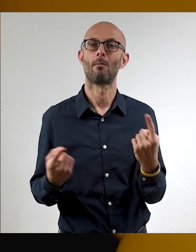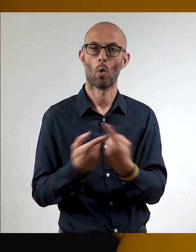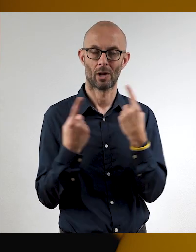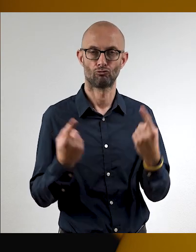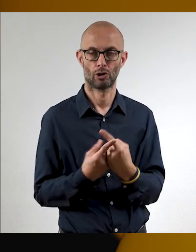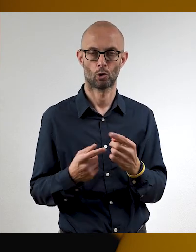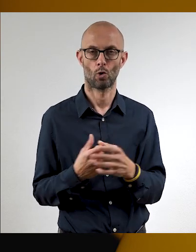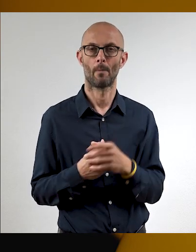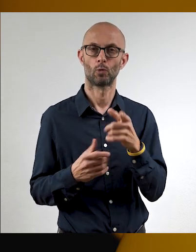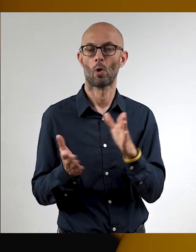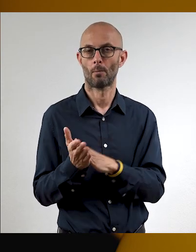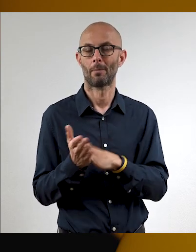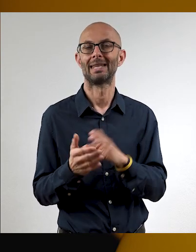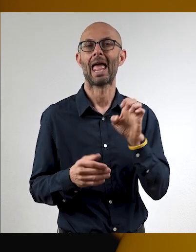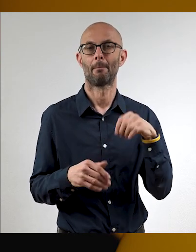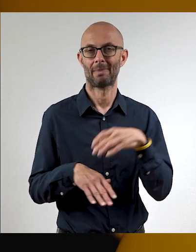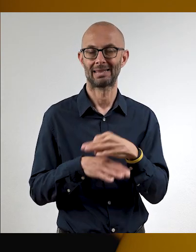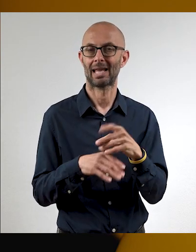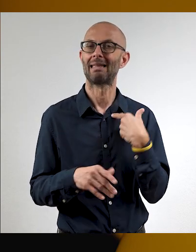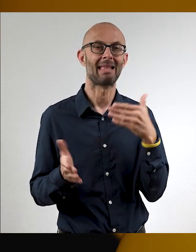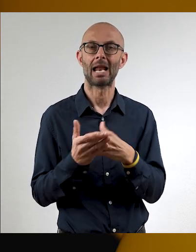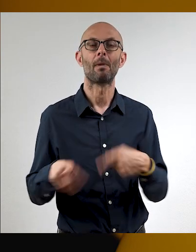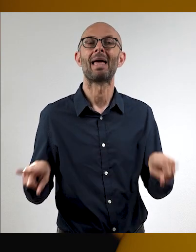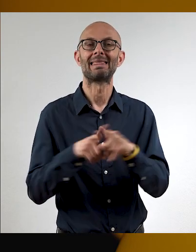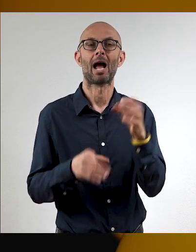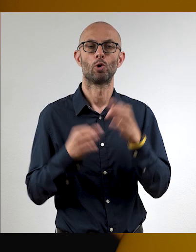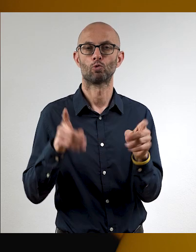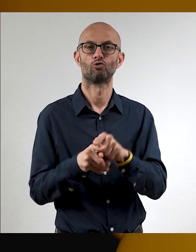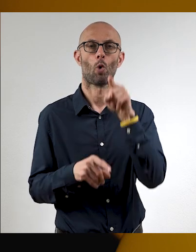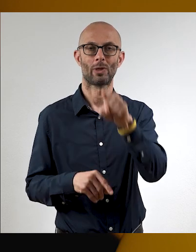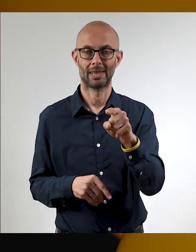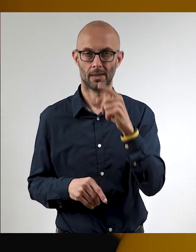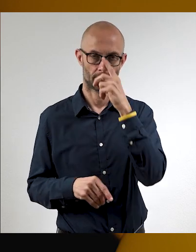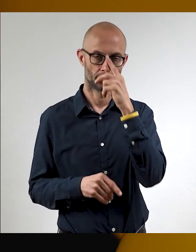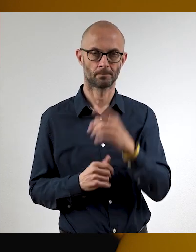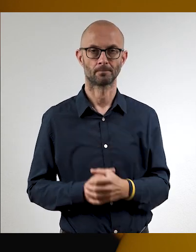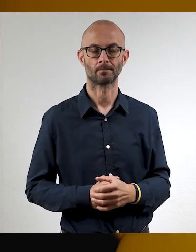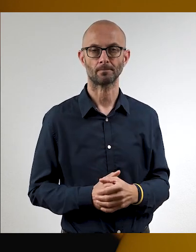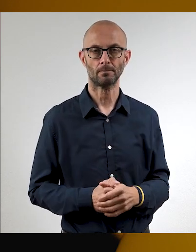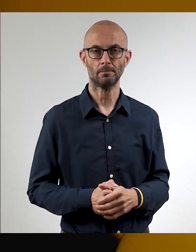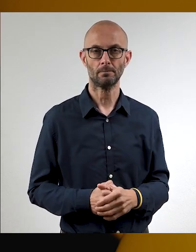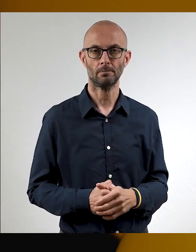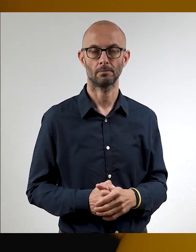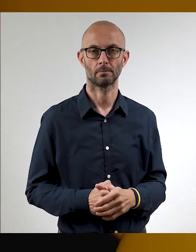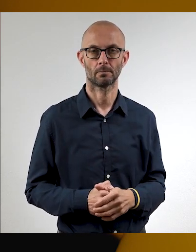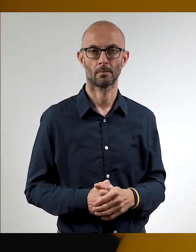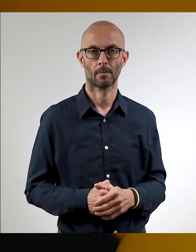bolečino. To pomeni empatija. Ne rabim imeti enake izkušnje kot ti. Ne?